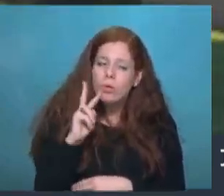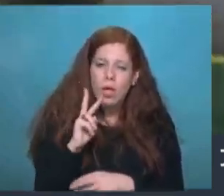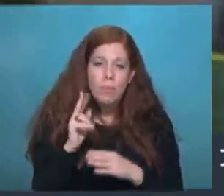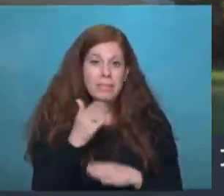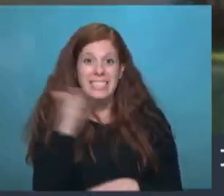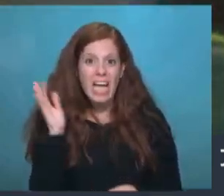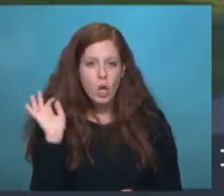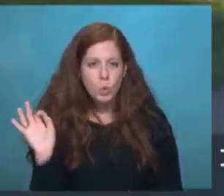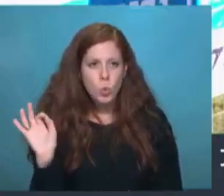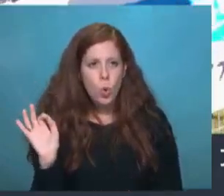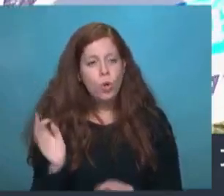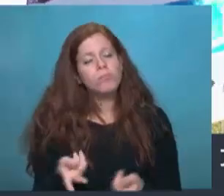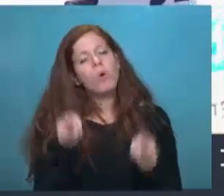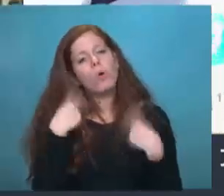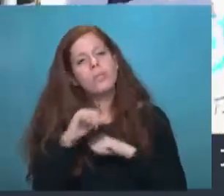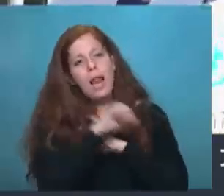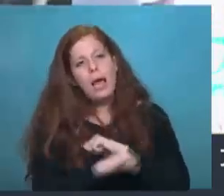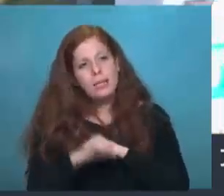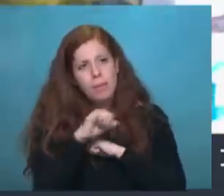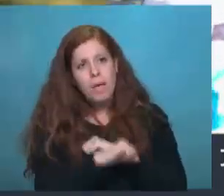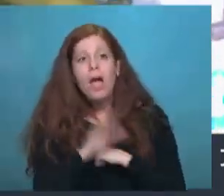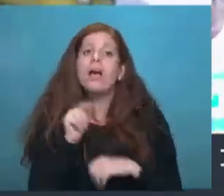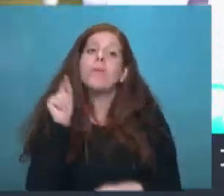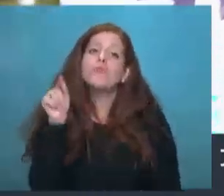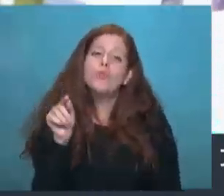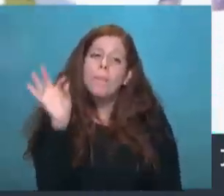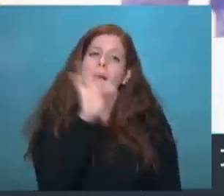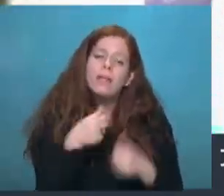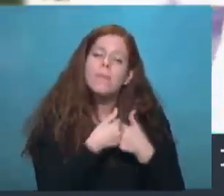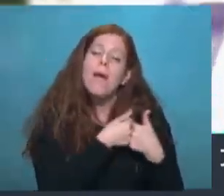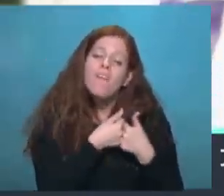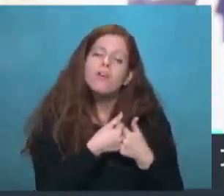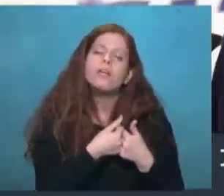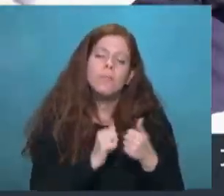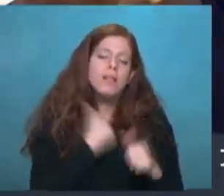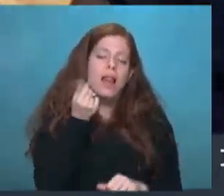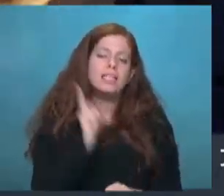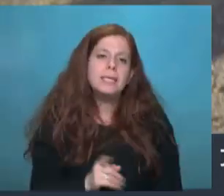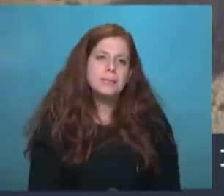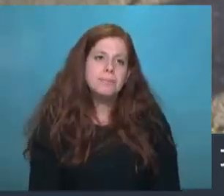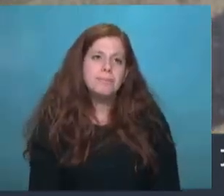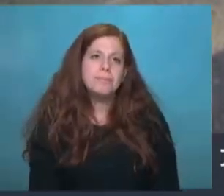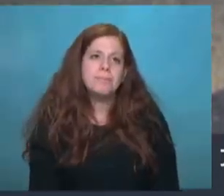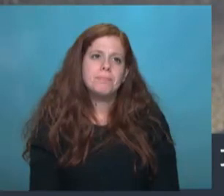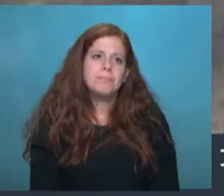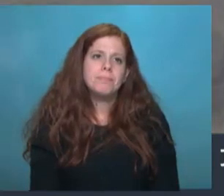שלו, חוזר לאקדמיה. גם שם יש לו עדיין מאבקים לנהל.